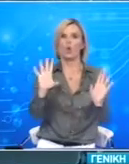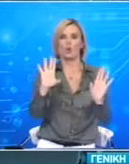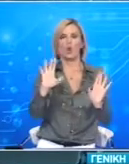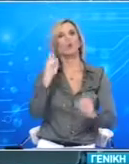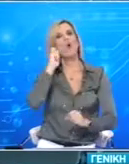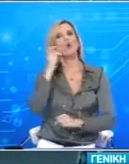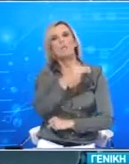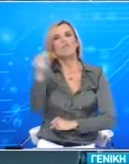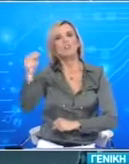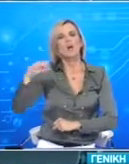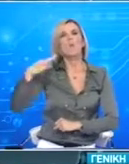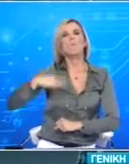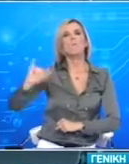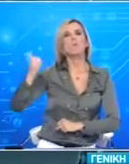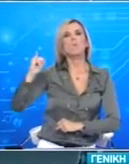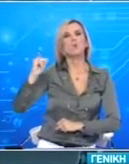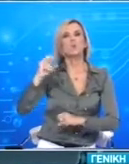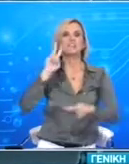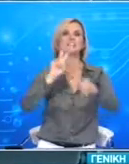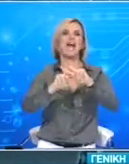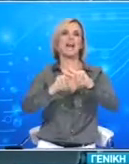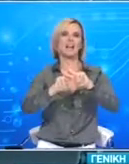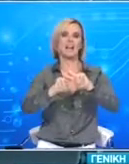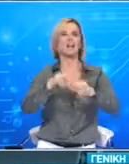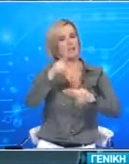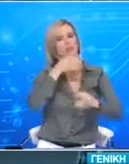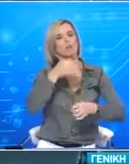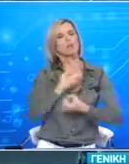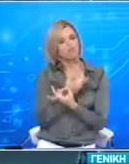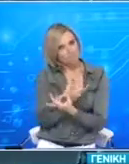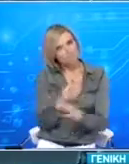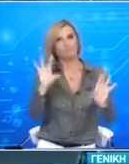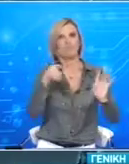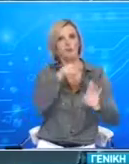Star και την οποία θα θέλαμε να ευχαριστήσουμε για την άμεση ανταπόκριση και προσφορά της.